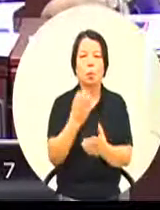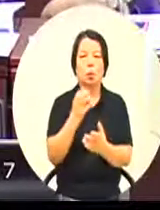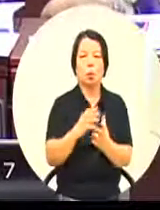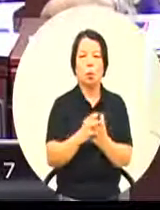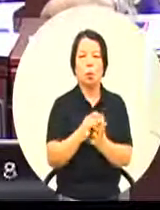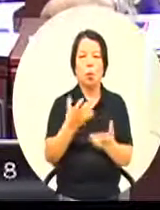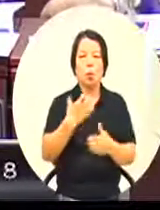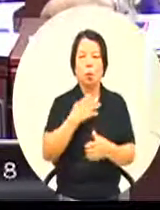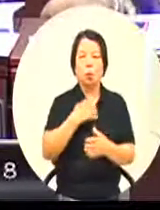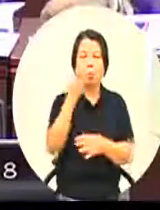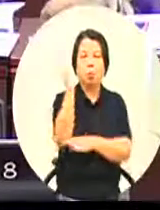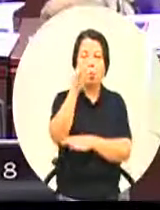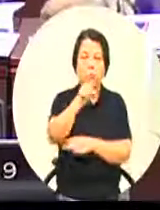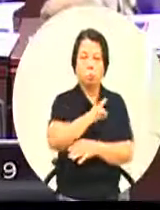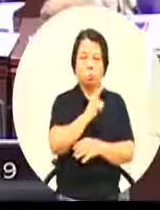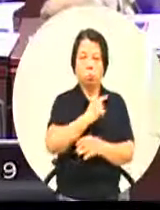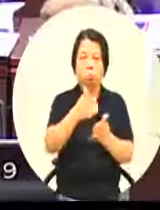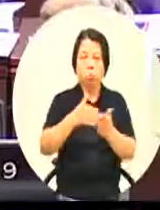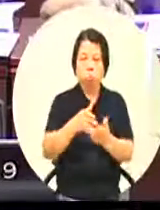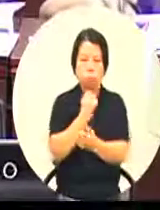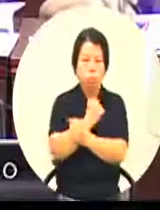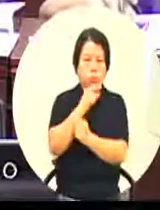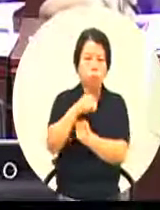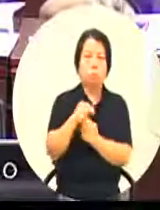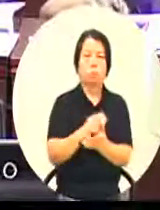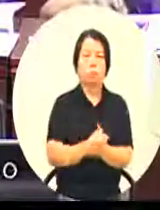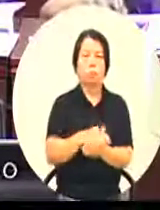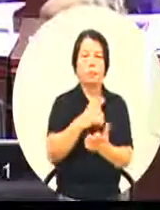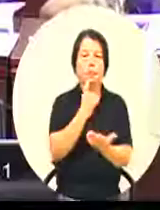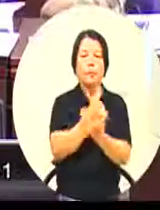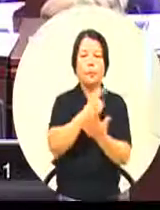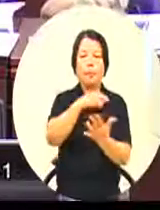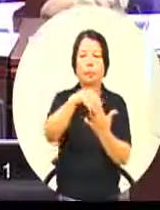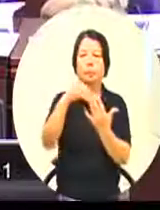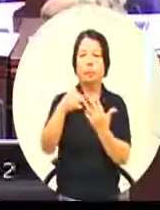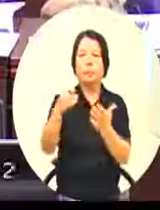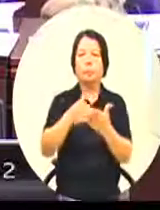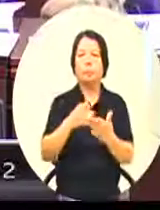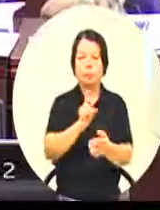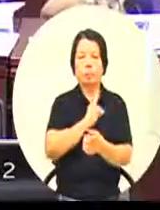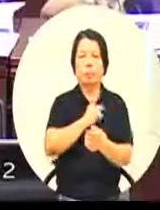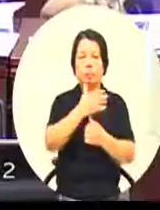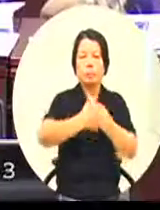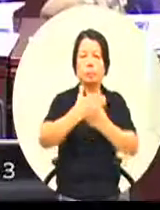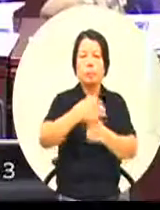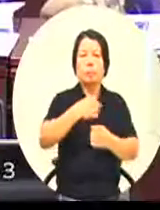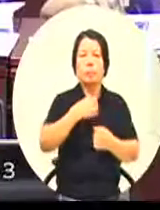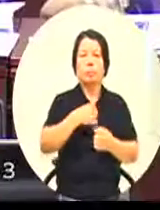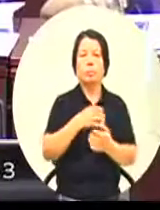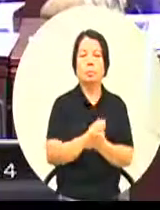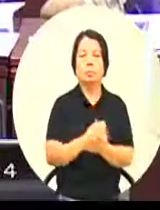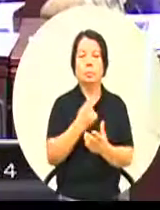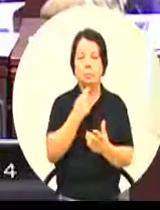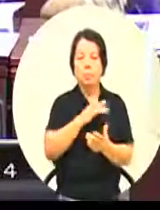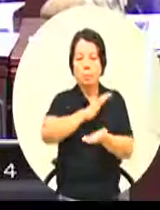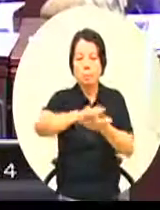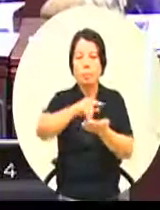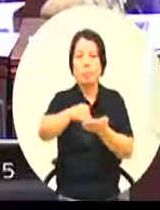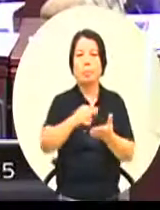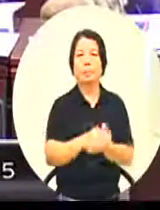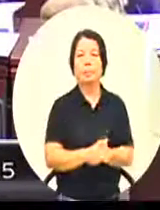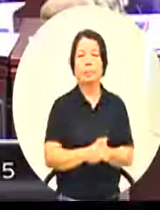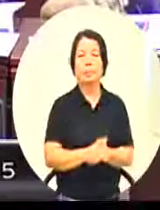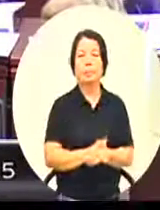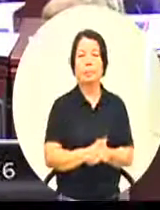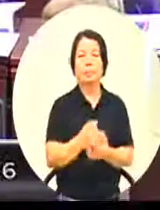旁边停车，往中间集中。那另外每一个停进来的车，他应该自己有保险来 cover 这个事情。 我是希望这个可以